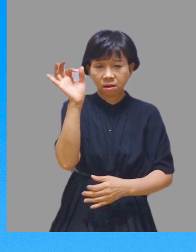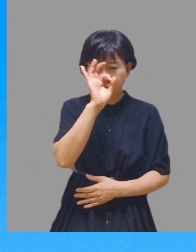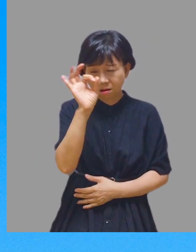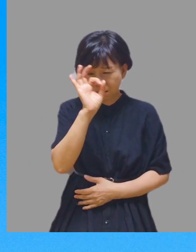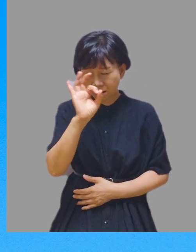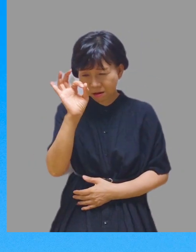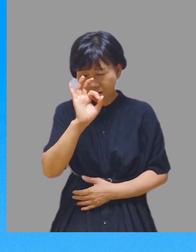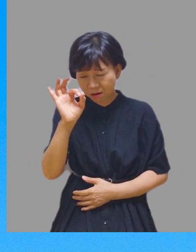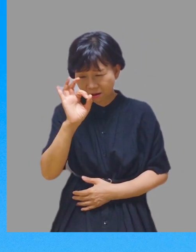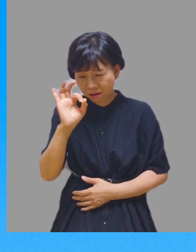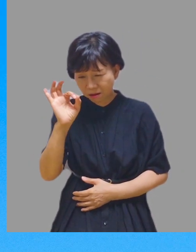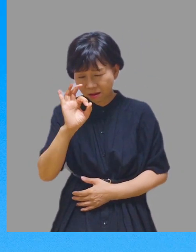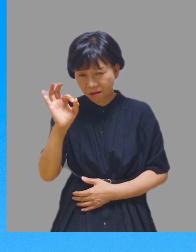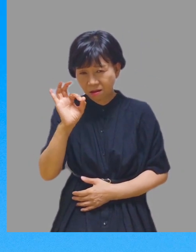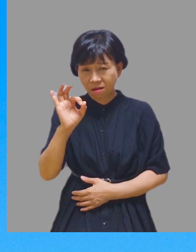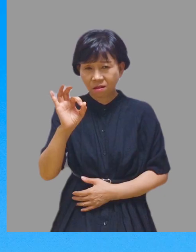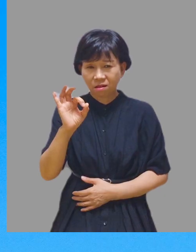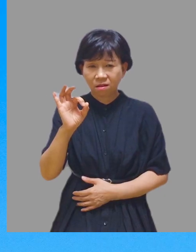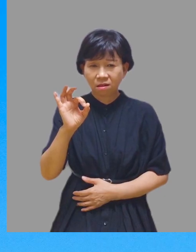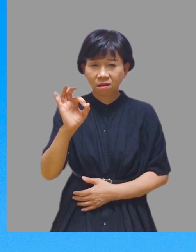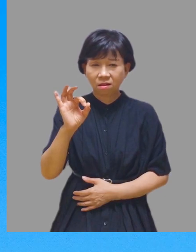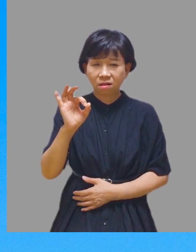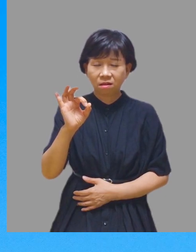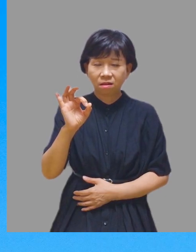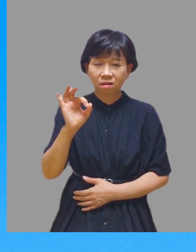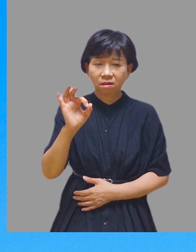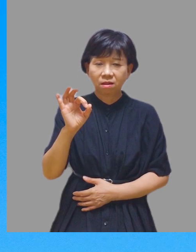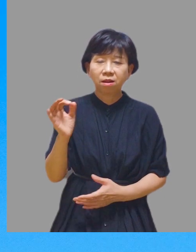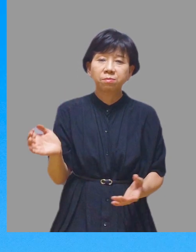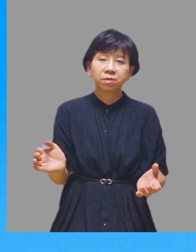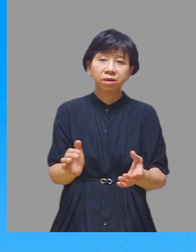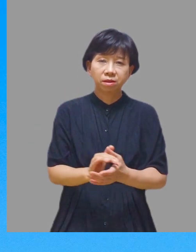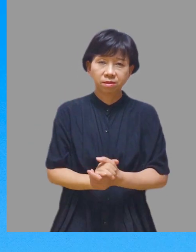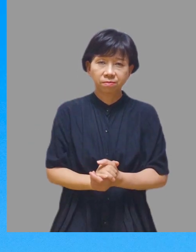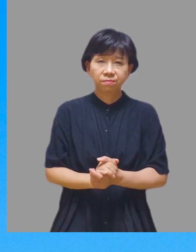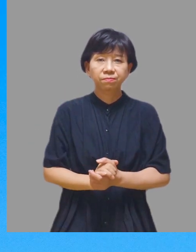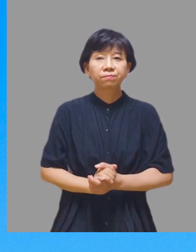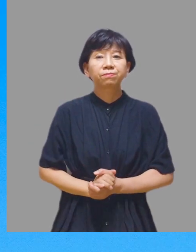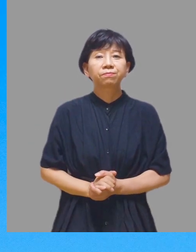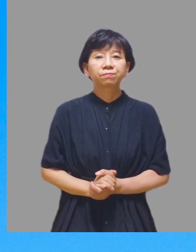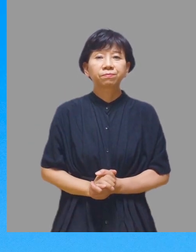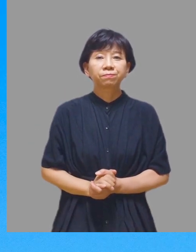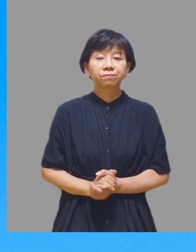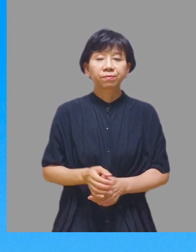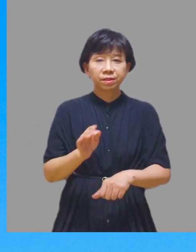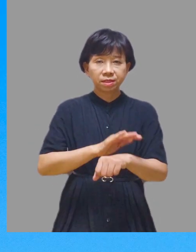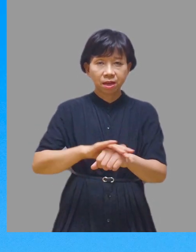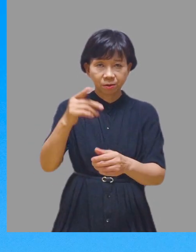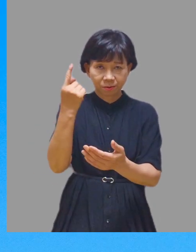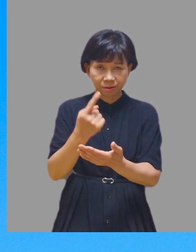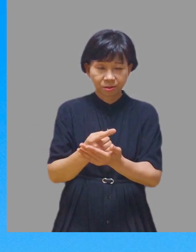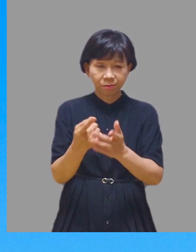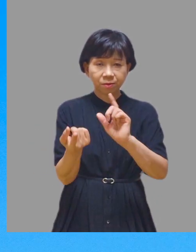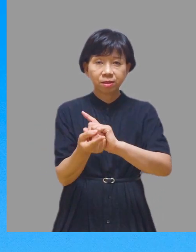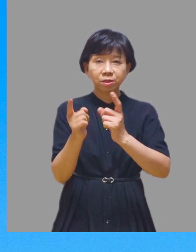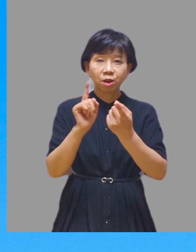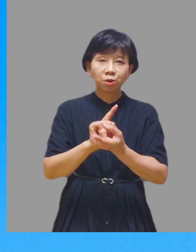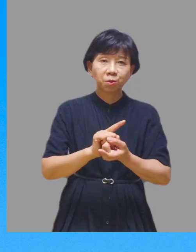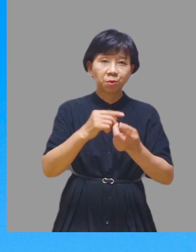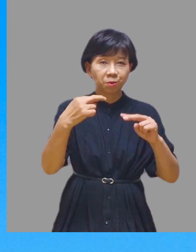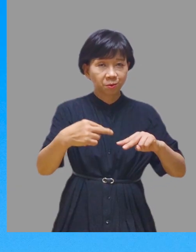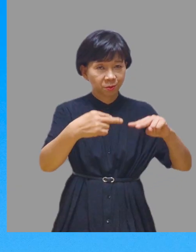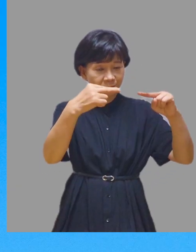찾다가 찾지 못하였으므로 아멘. 네, 오늘 잘 나오셨습니다. 우리 옆에 분들 서로